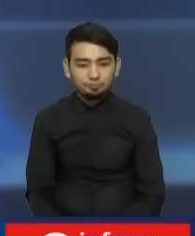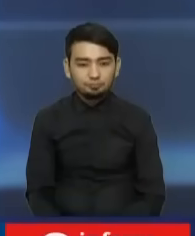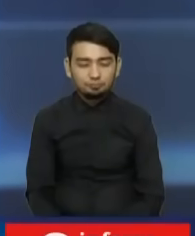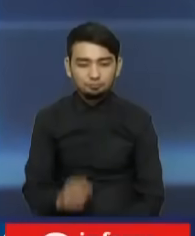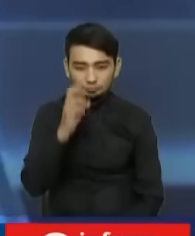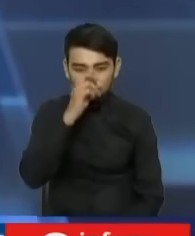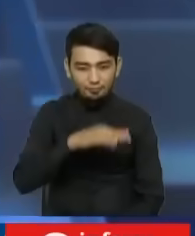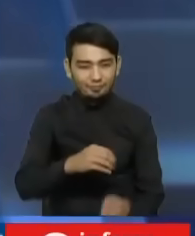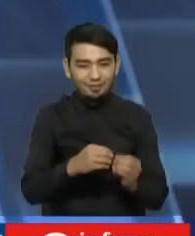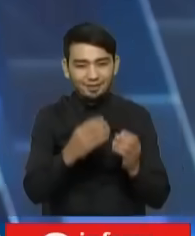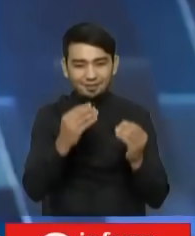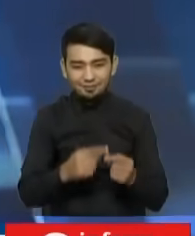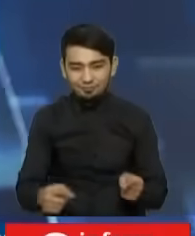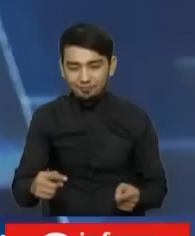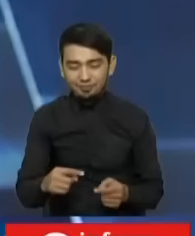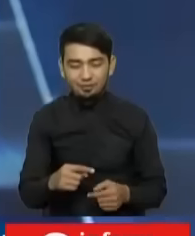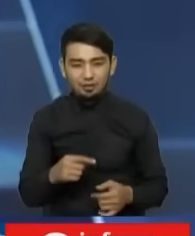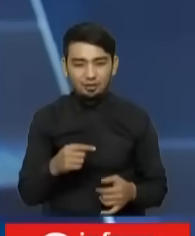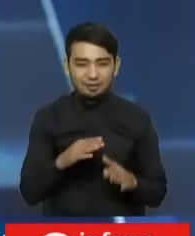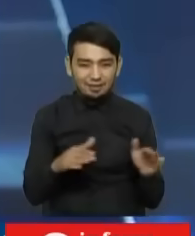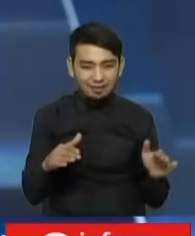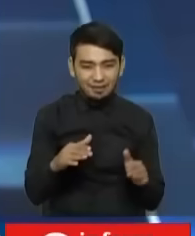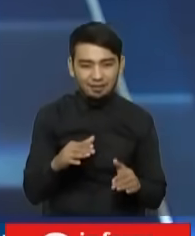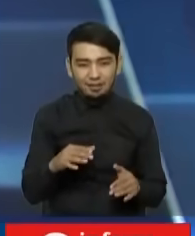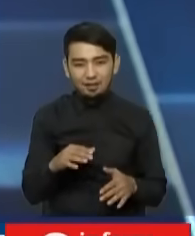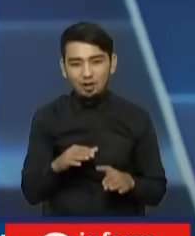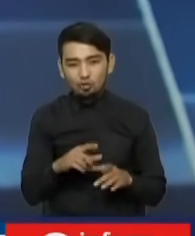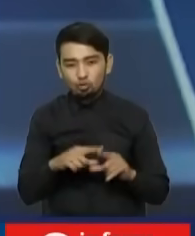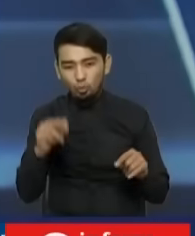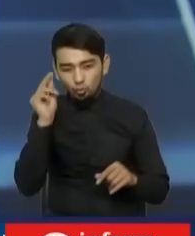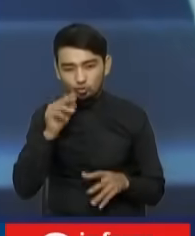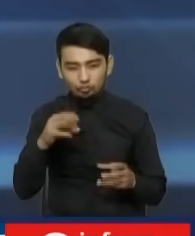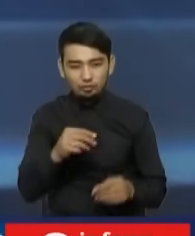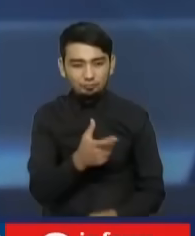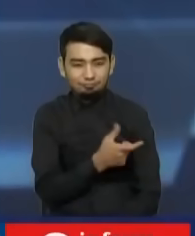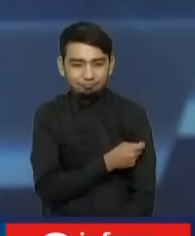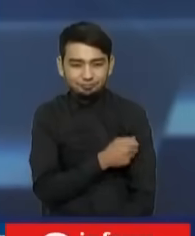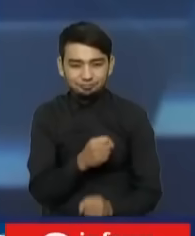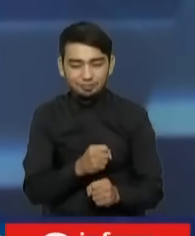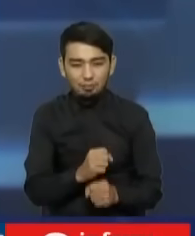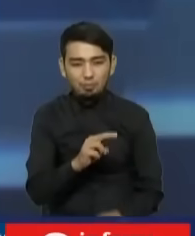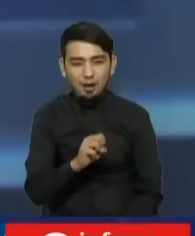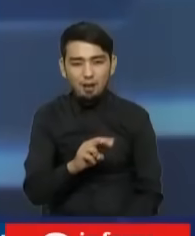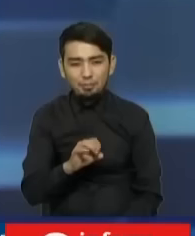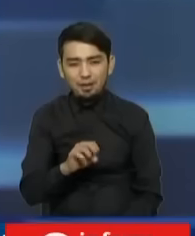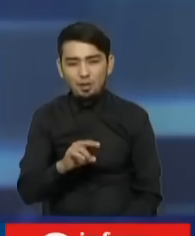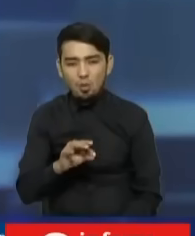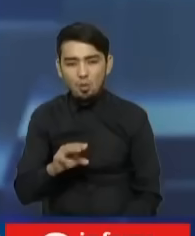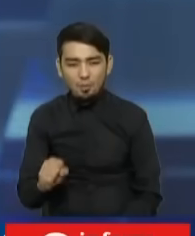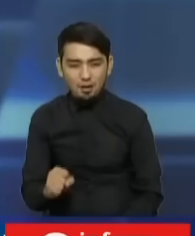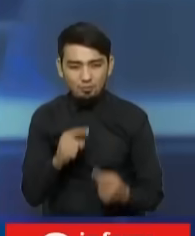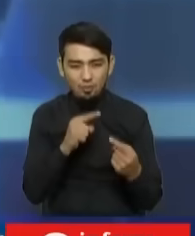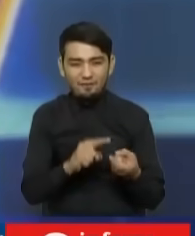Елімізде 10 күннен бері оқушы қыздарға папиллома вирусына қарсы екпе егіліп жатыр. Жалпы жасөспірімдердің науқанға қатысу белсенділігі